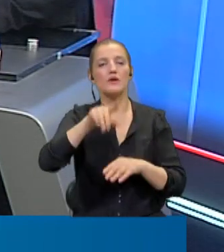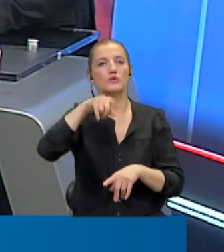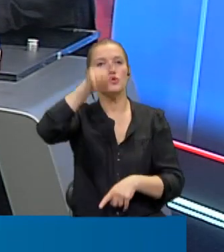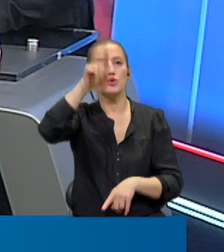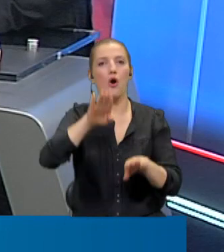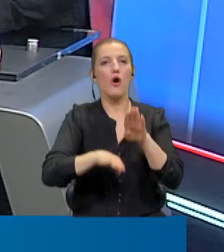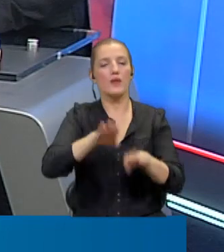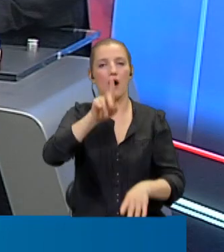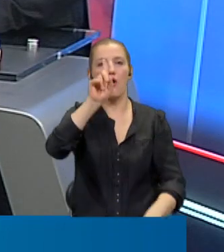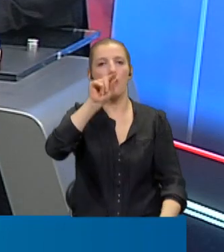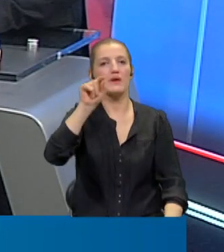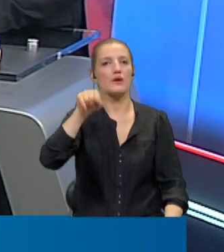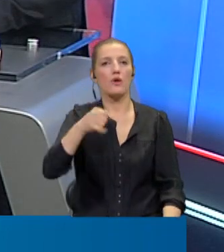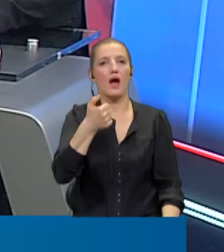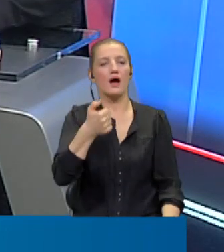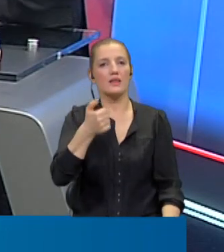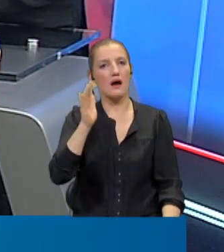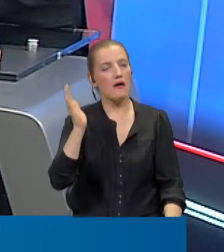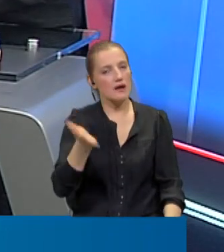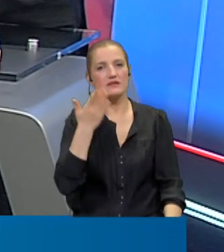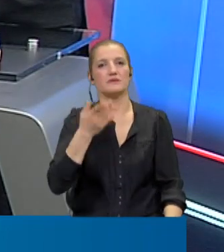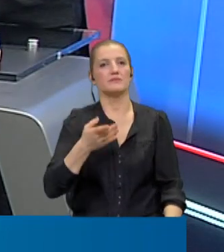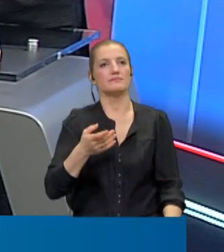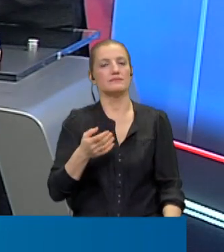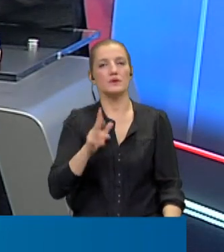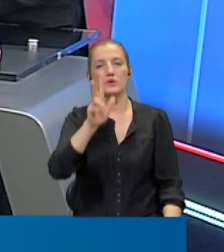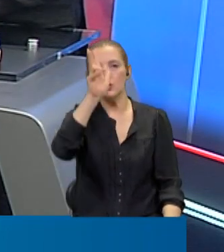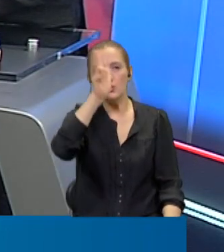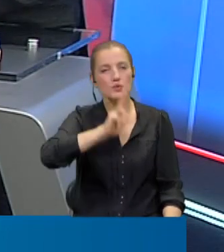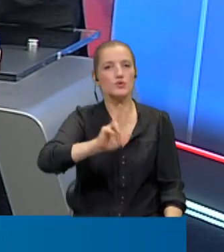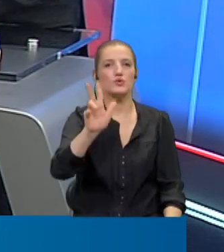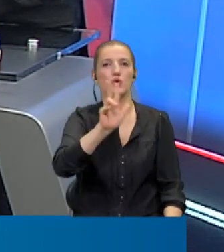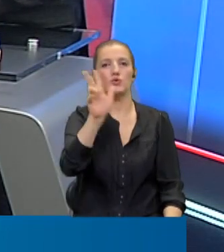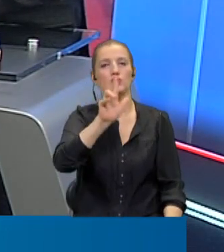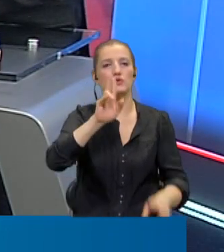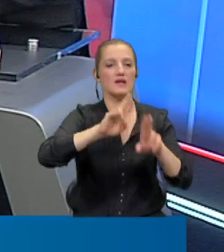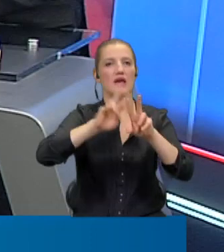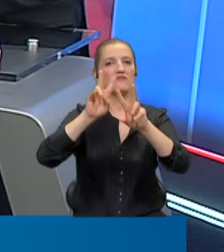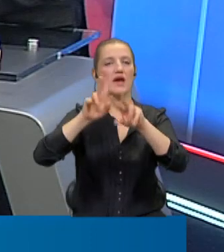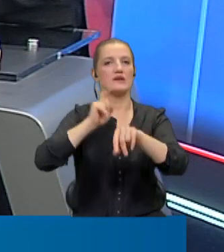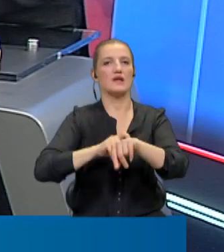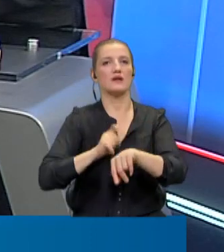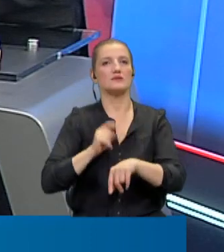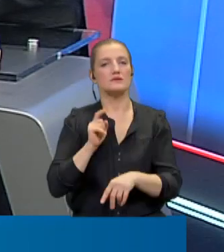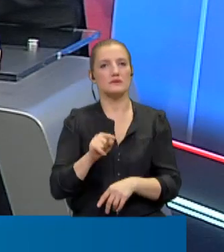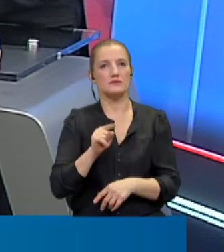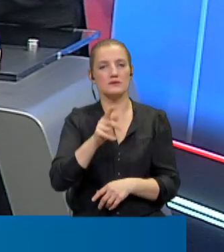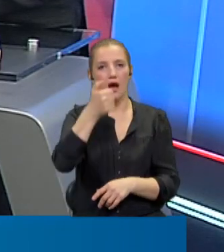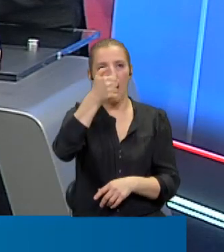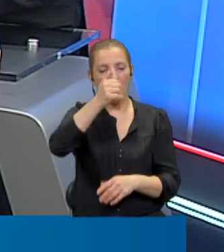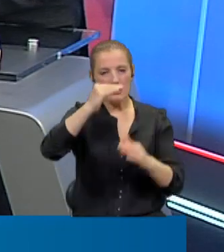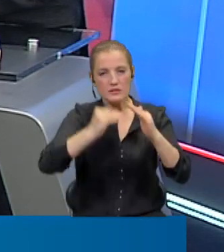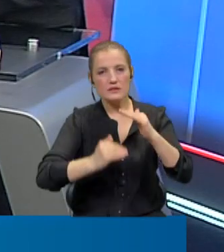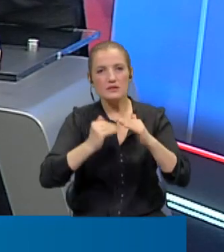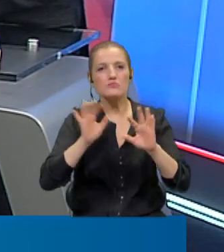ortalamasına bakıyorum 11.6 Hadi i330 kilovatsaat neyse 300 kilovat saati altı